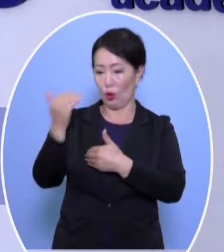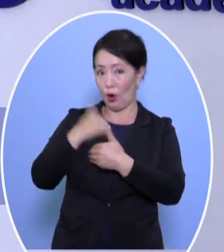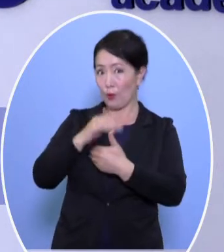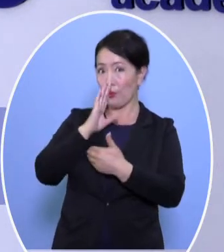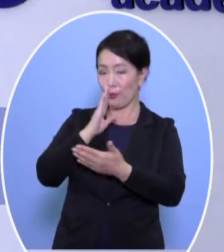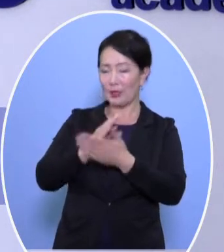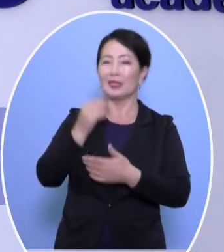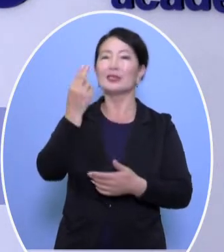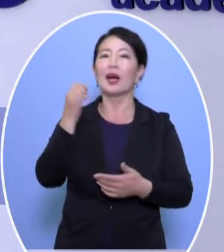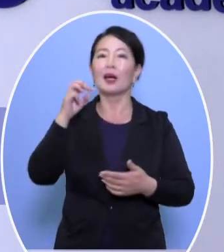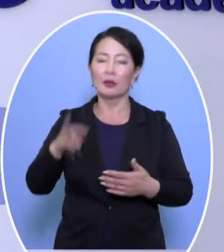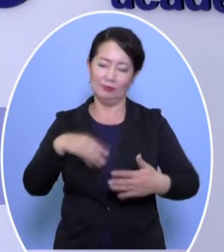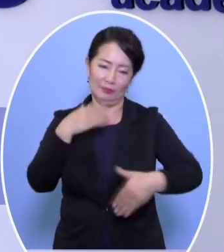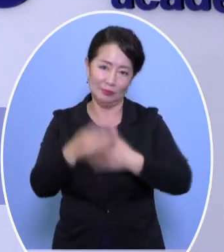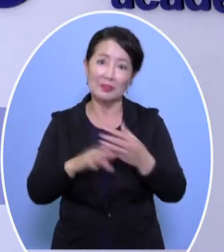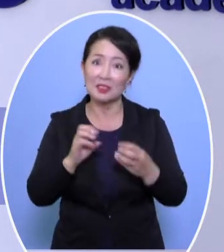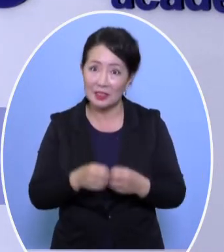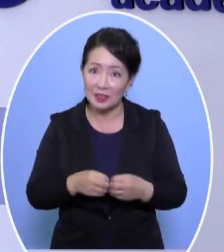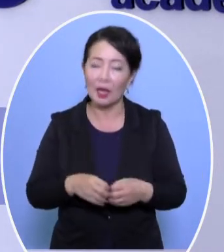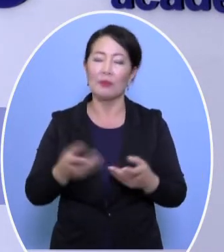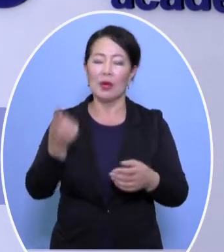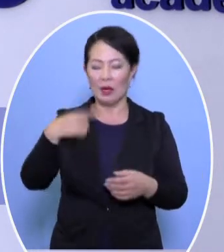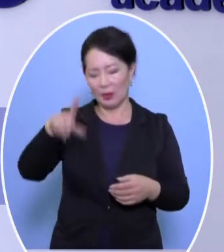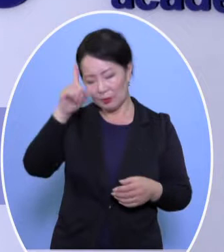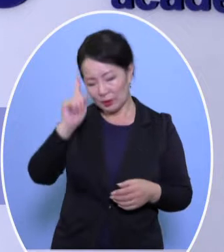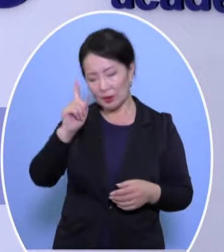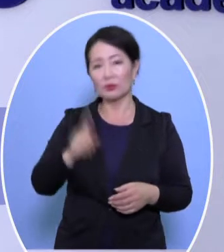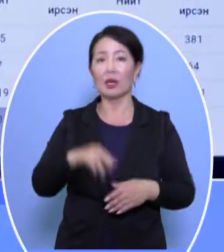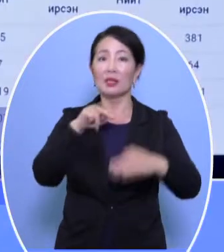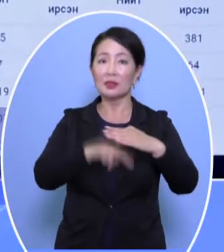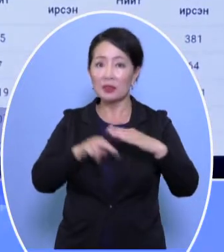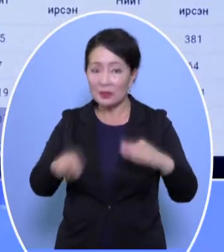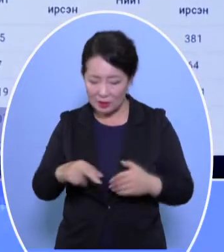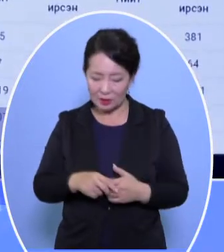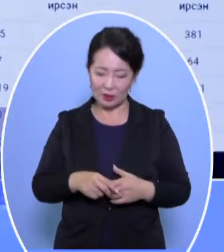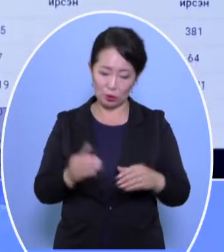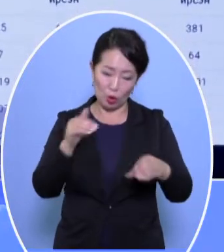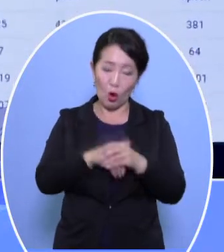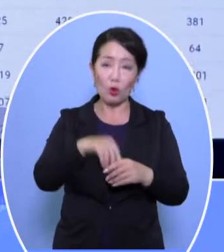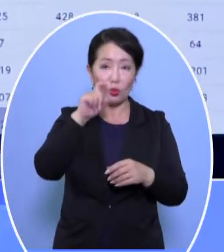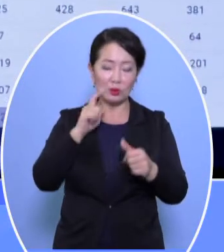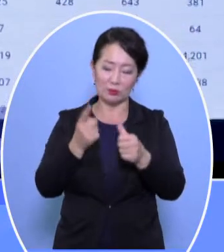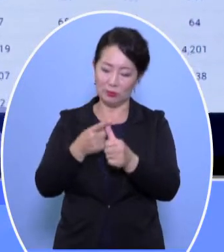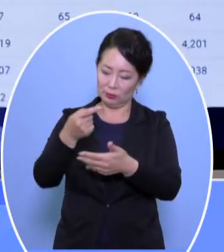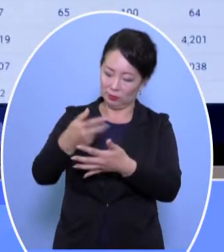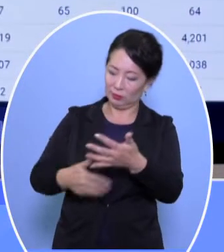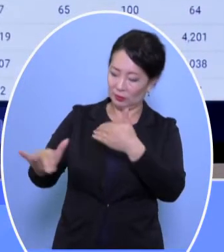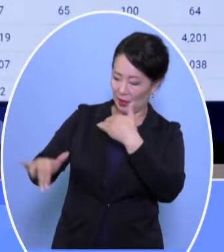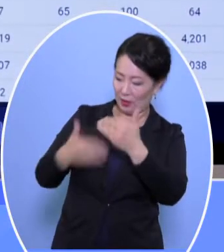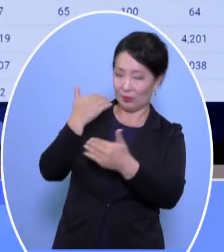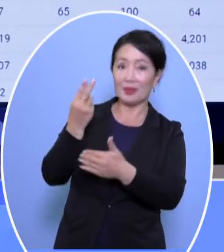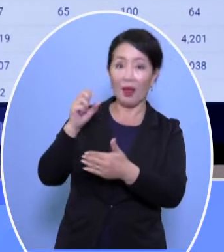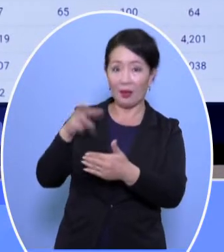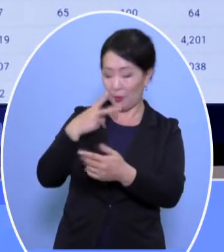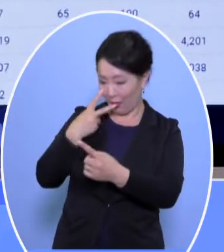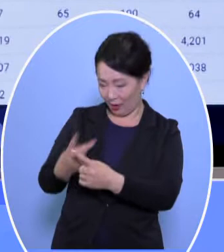эсх эсэлтийг бол цахимлбаар хийж байна. За хамгийн ихэнд бол бид нэр цэцэрлэгт хүсэлтийг бол цахим хэлбэрээр авч эхэлсэн байгаа.